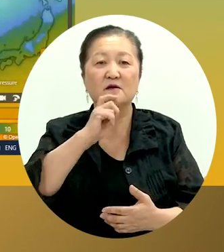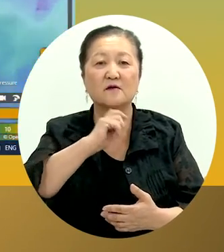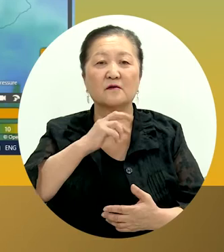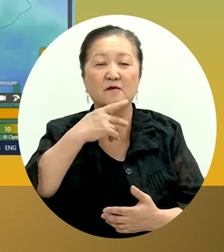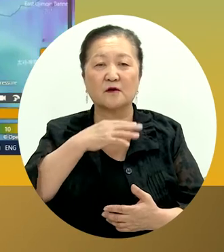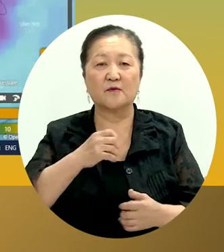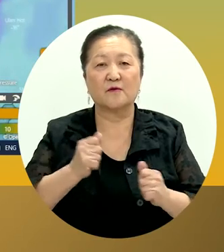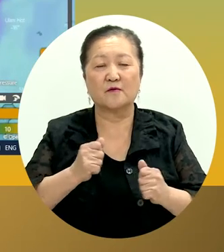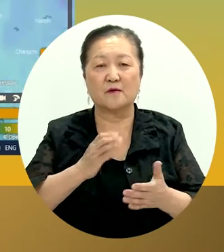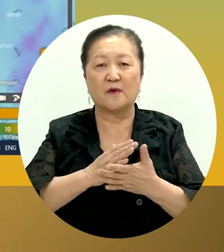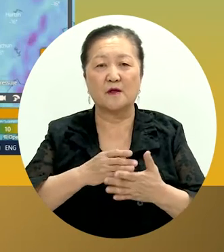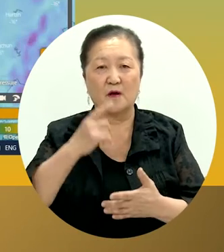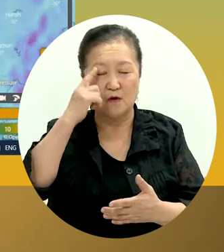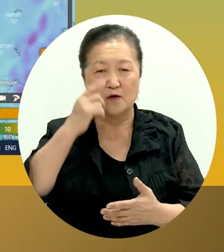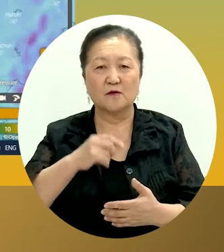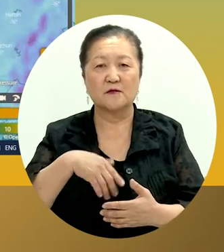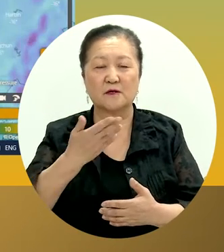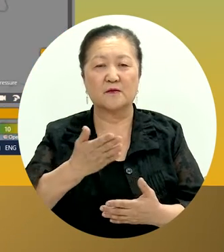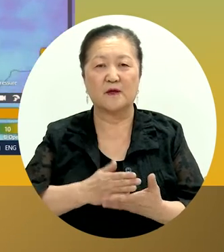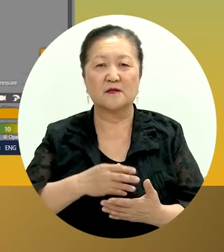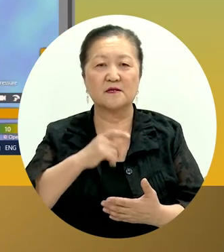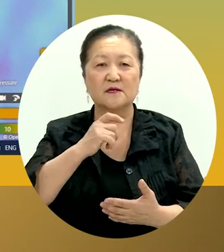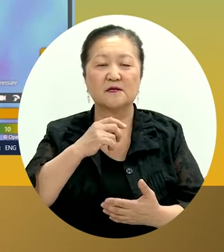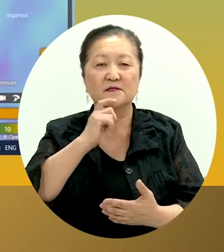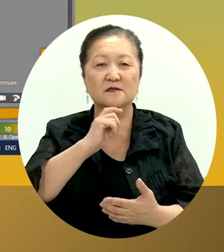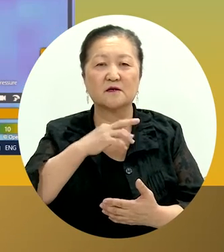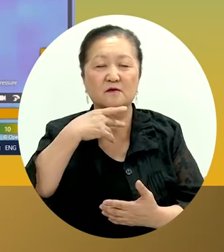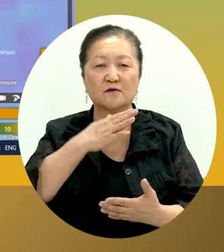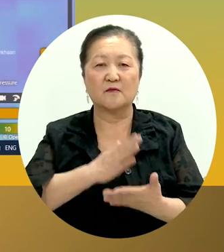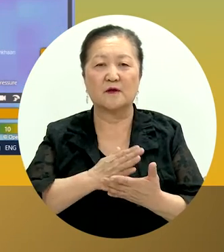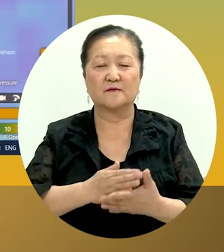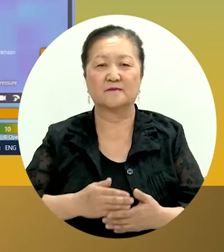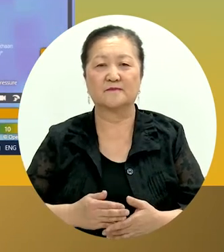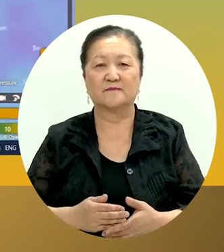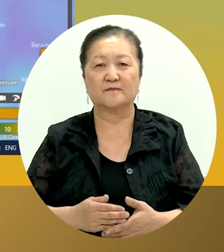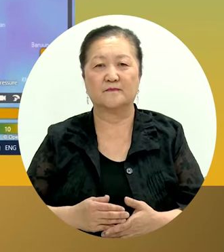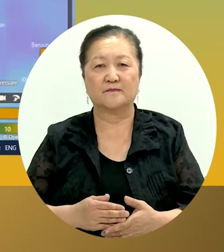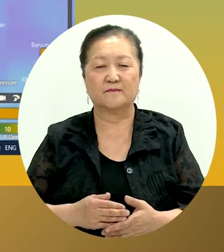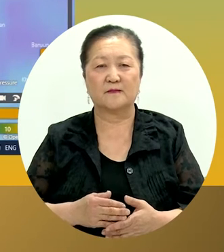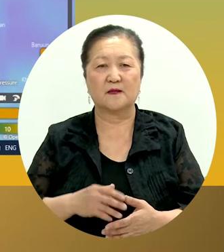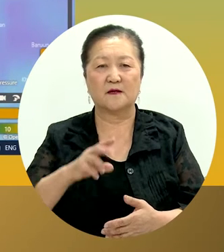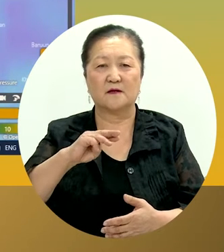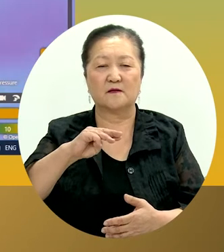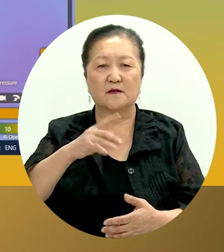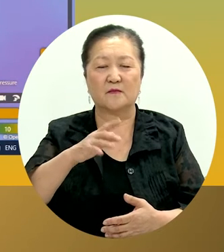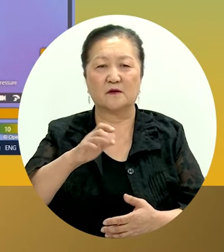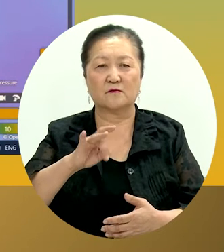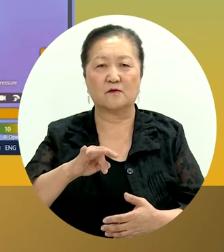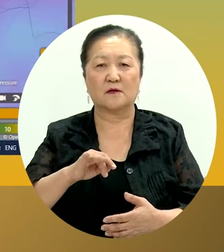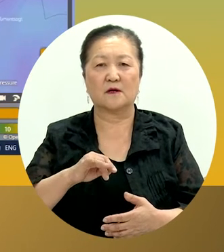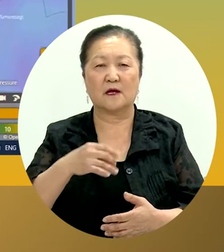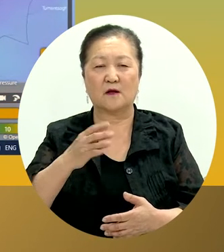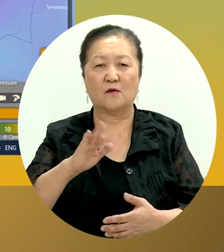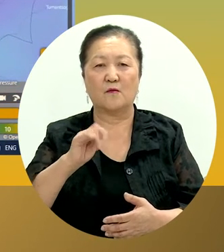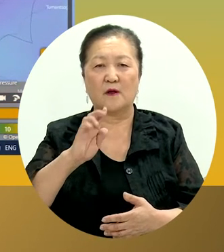уур амьсгалтай харагдчихэв. За Монгол улс тэнд байна тий. За цэнхэр өнгийн тэмдэглэгдсэн байна. Тэгэхээр энэ температурын Улаанбаатар